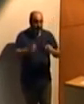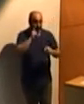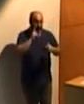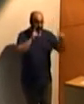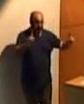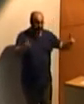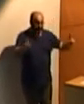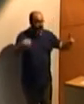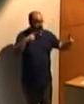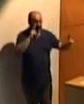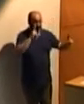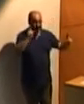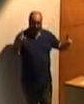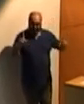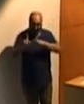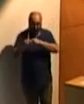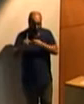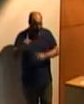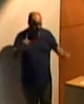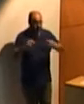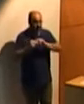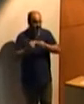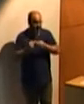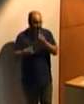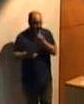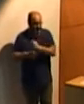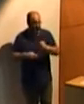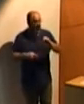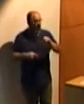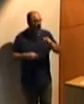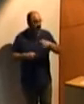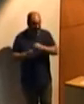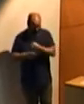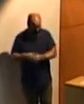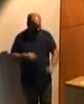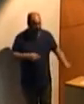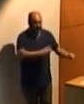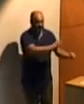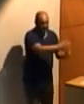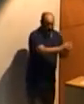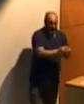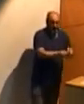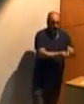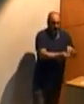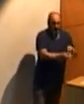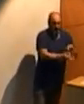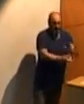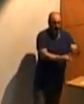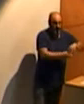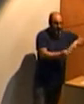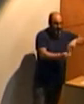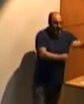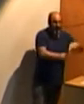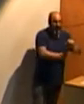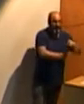celle qui a donné le voci l'ovocyte oui il ya celle qu'il a exprimée l'adn est ce qu'on peut dire que l'une ou